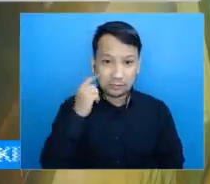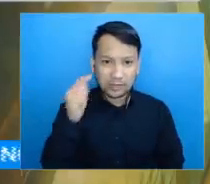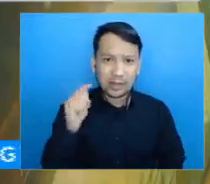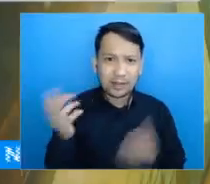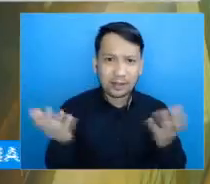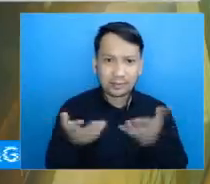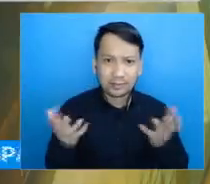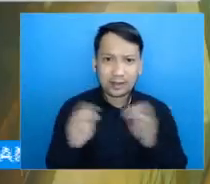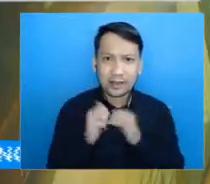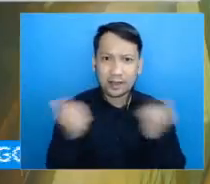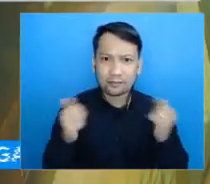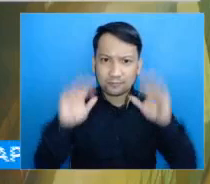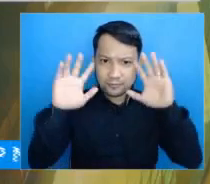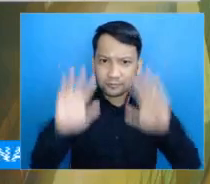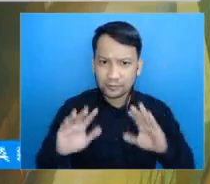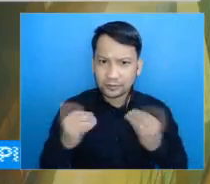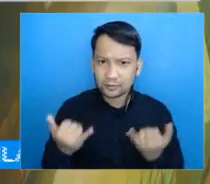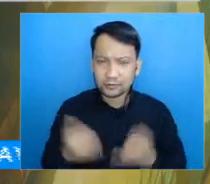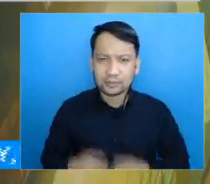panahon dyan?